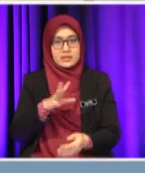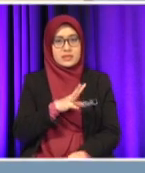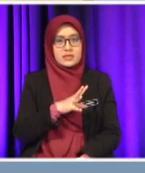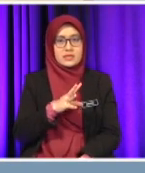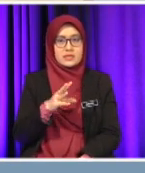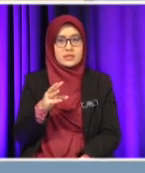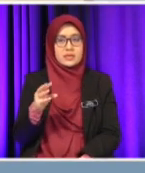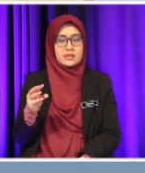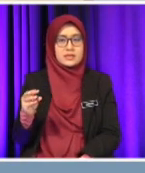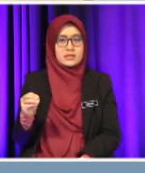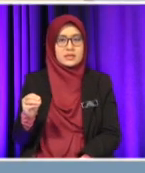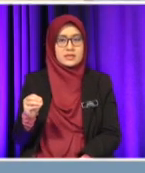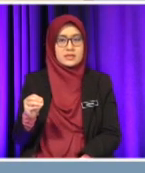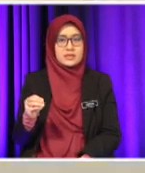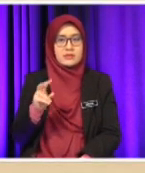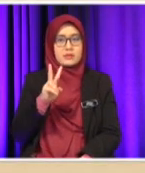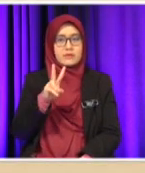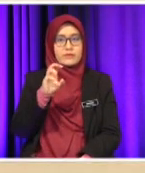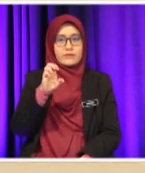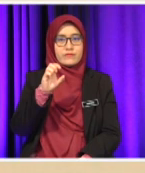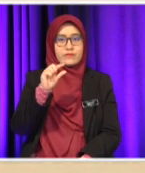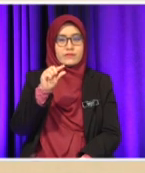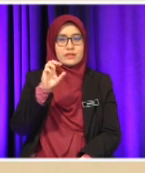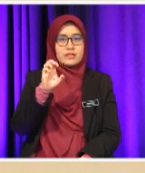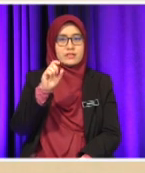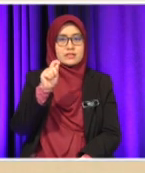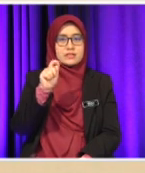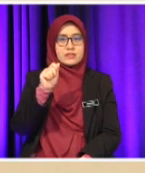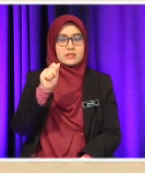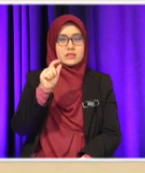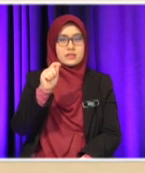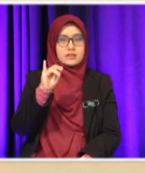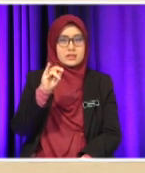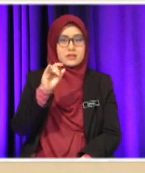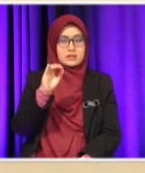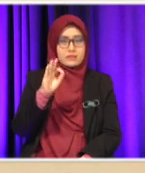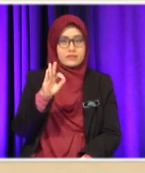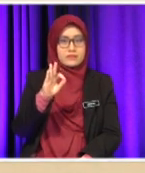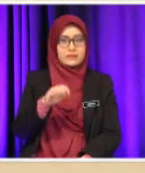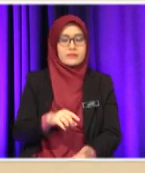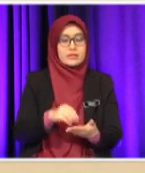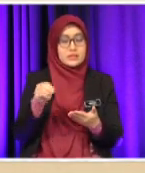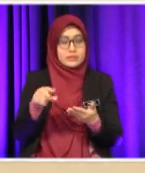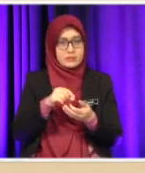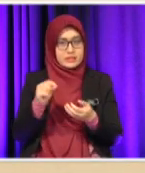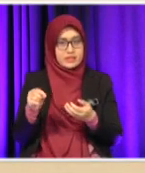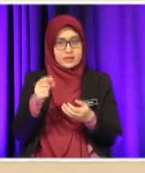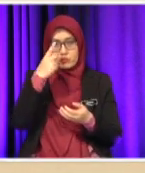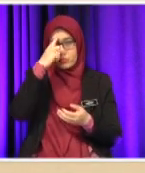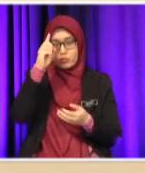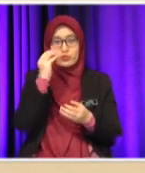yang berbunga dia hanya ada daun dan batang Biasanya kita gunakan kereta batang